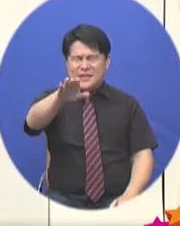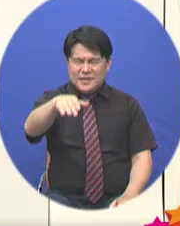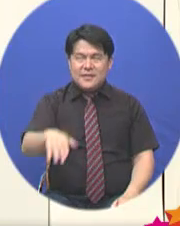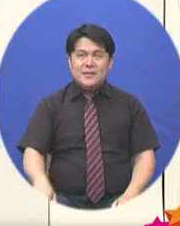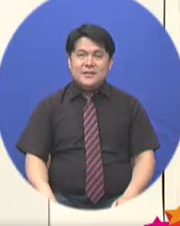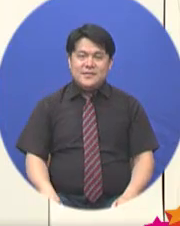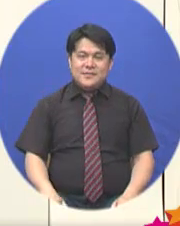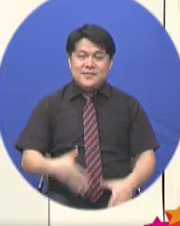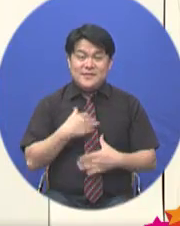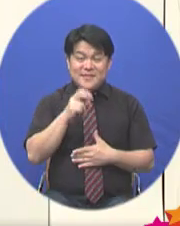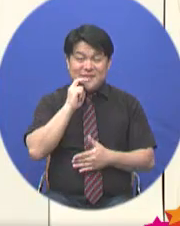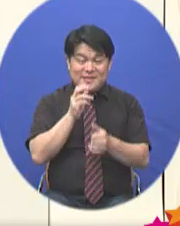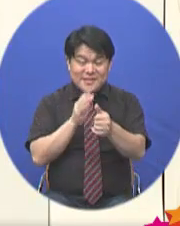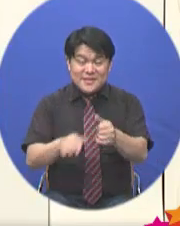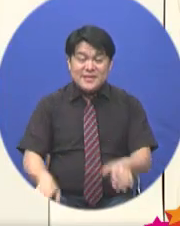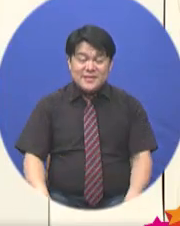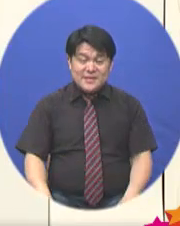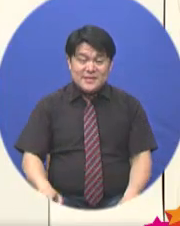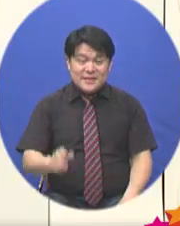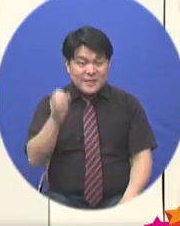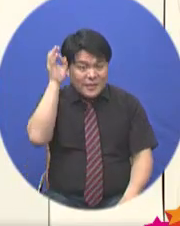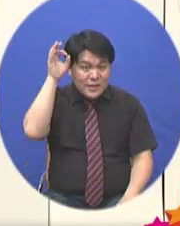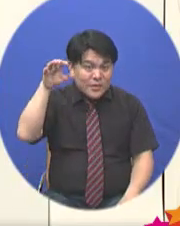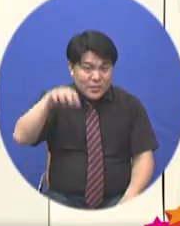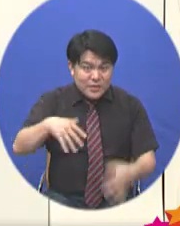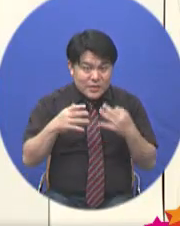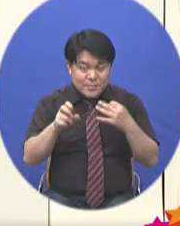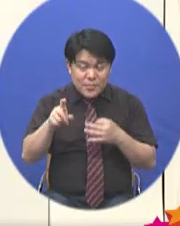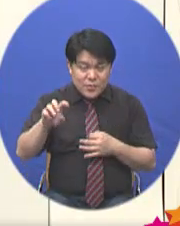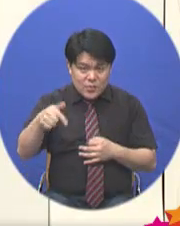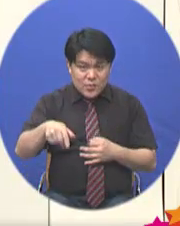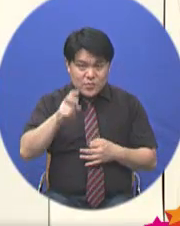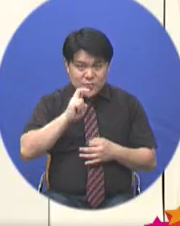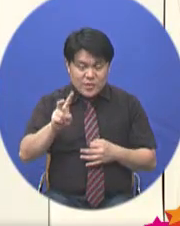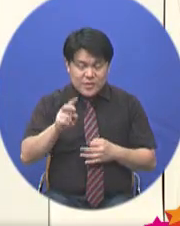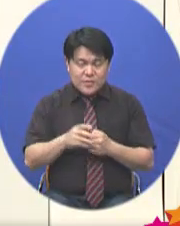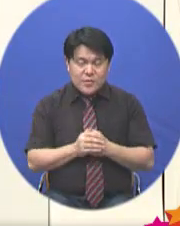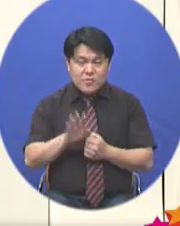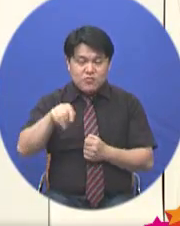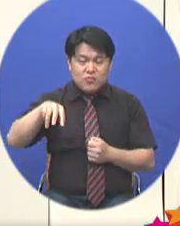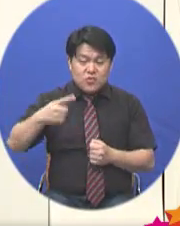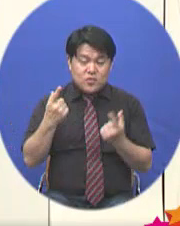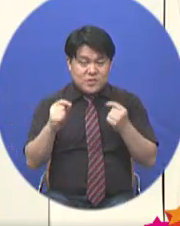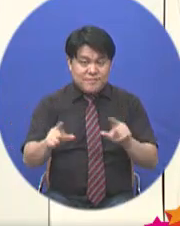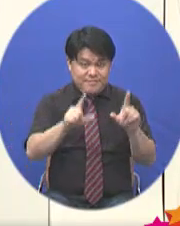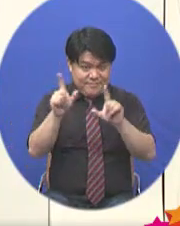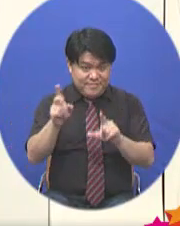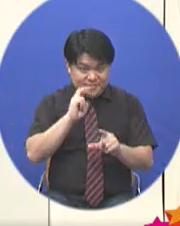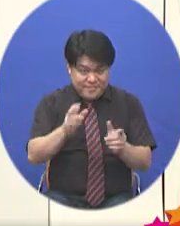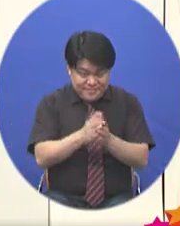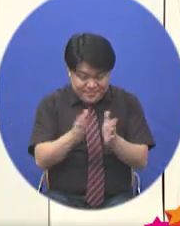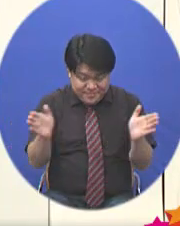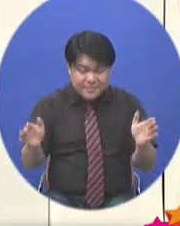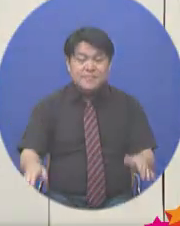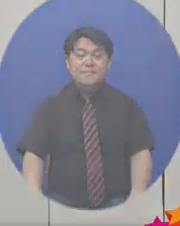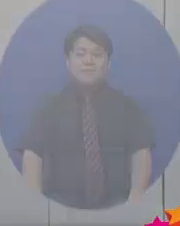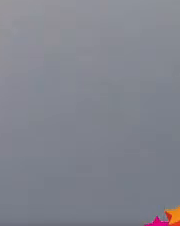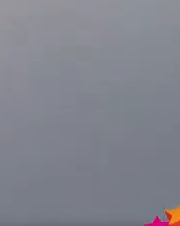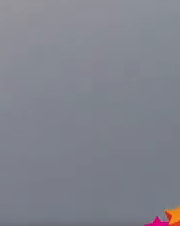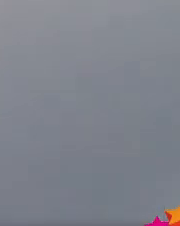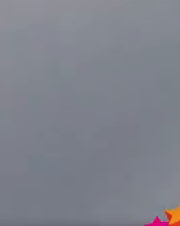편안하게 불러주세요. 포항에서 김명옥님이 부릅니다. 부처 같은 인생. 인생.